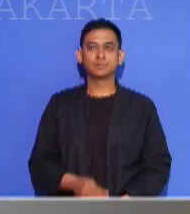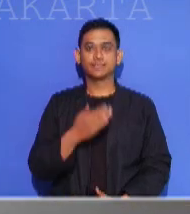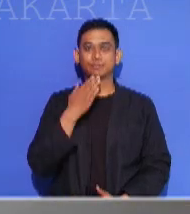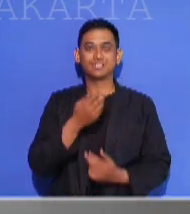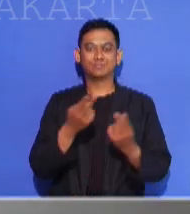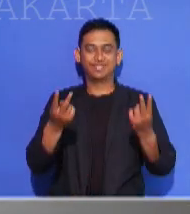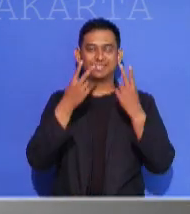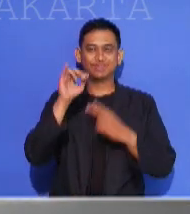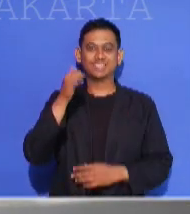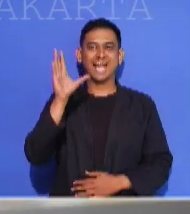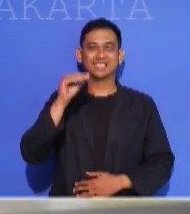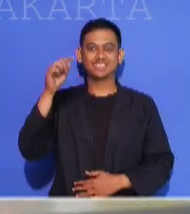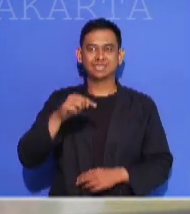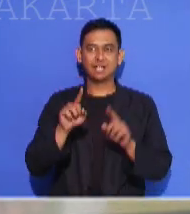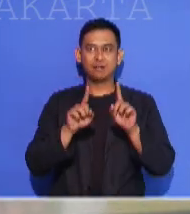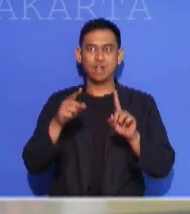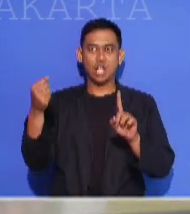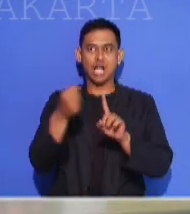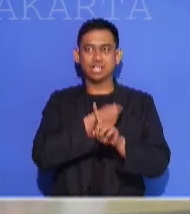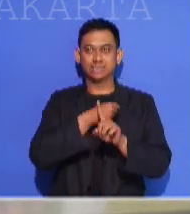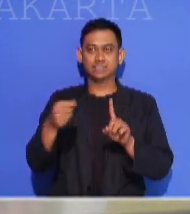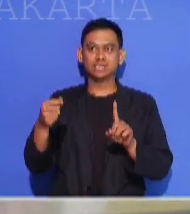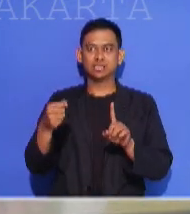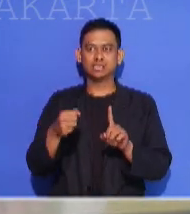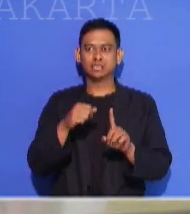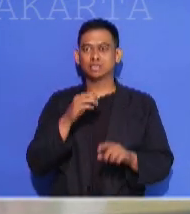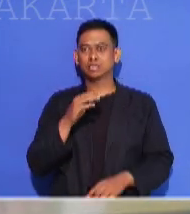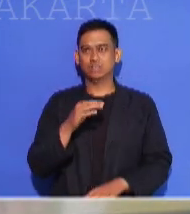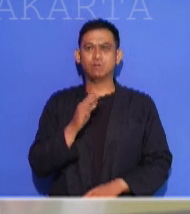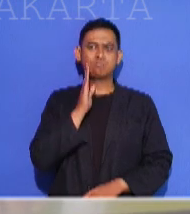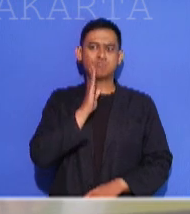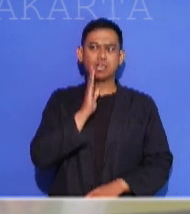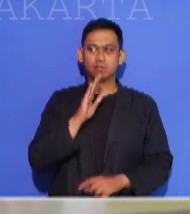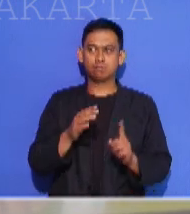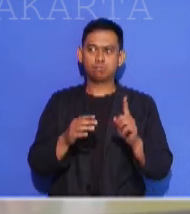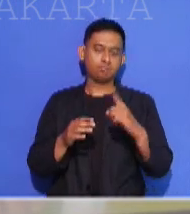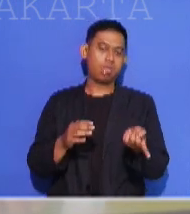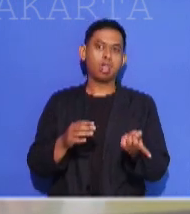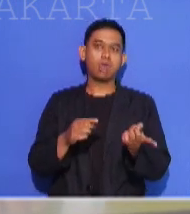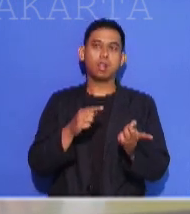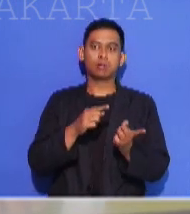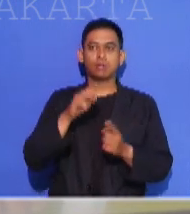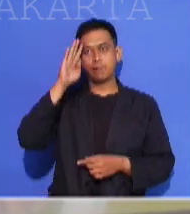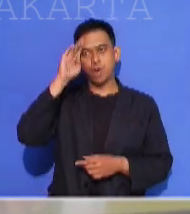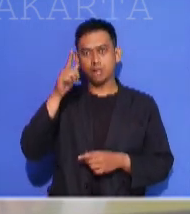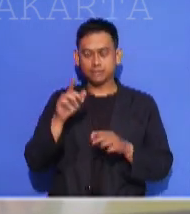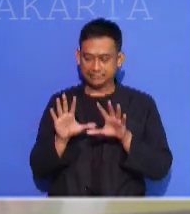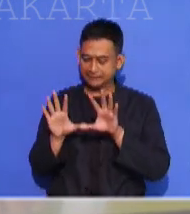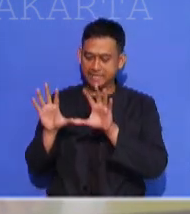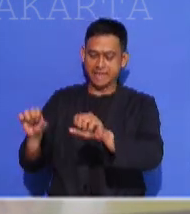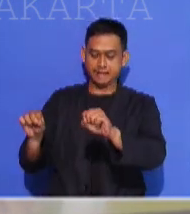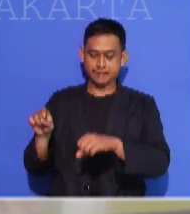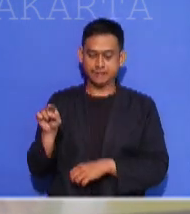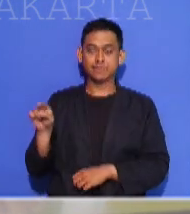11 pelaku pengeroyokan hingga menyebabkan korban seorang remaja di Bantul meninggal dunia ditangkap aparat kepolisian Satreskrim